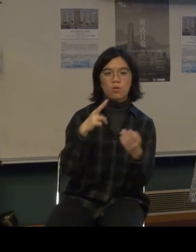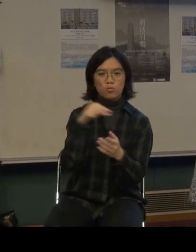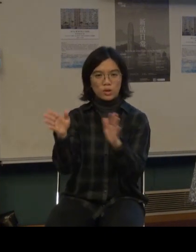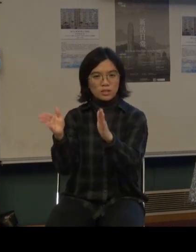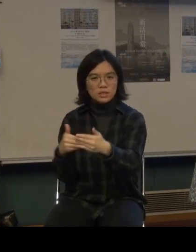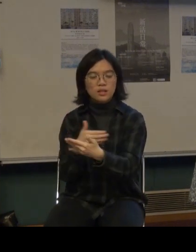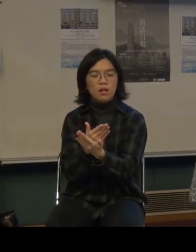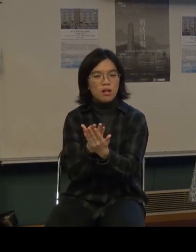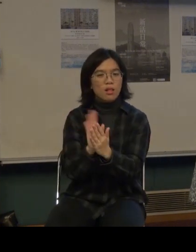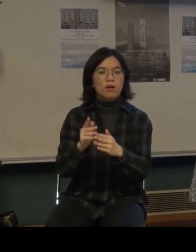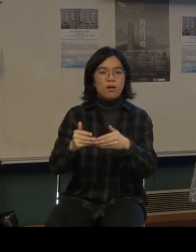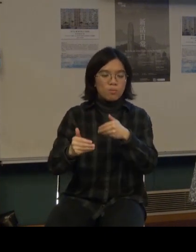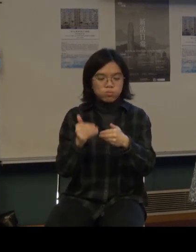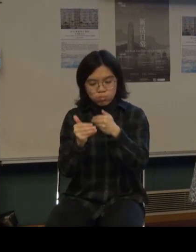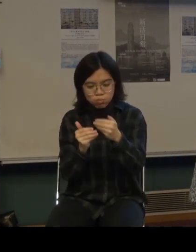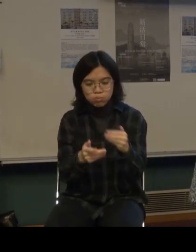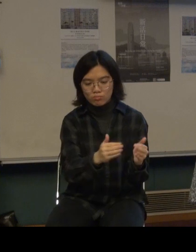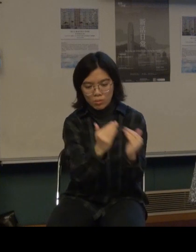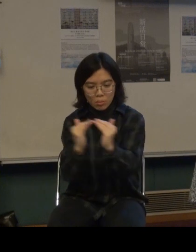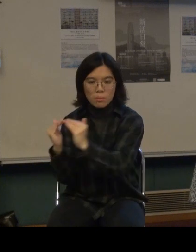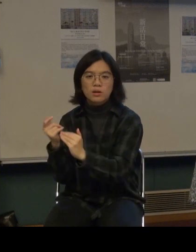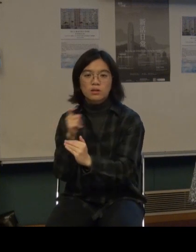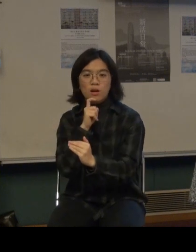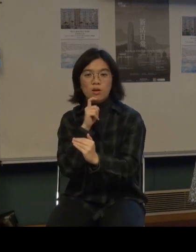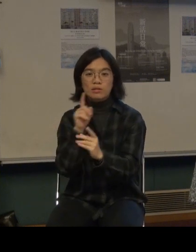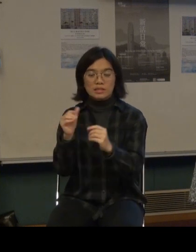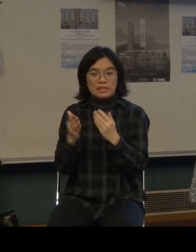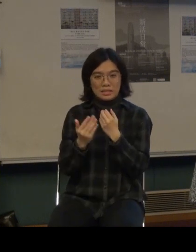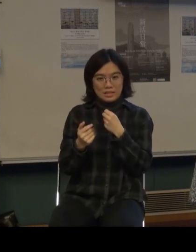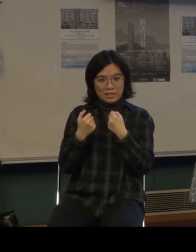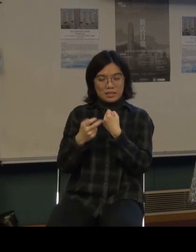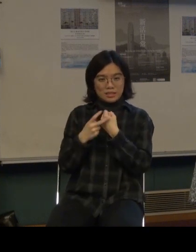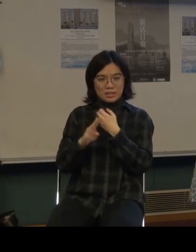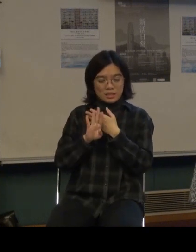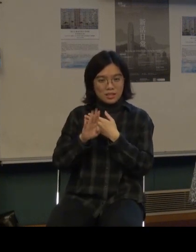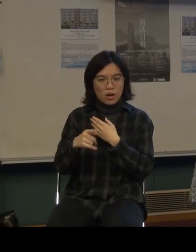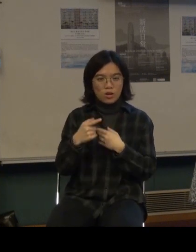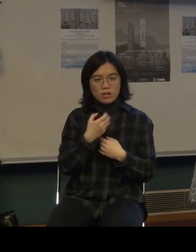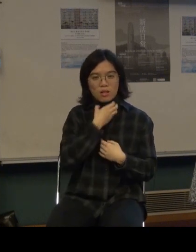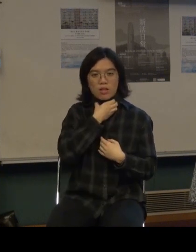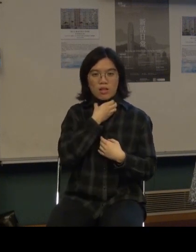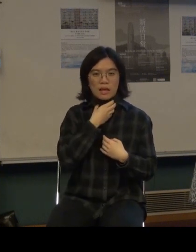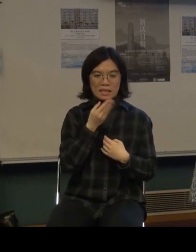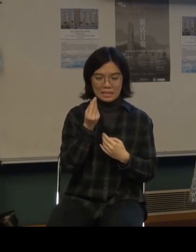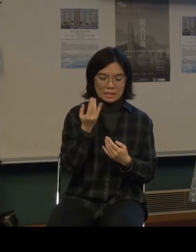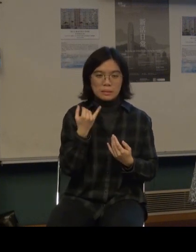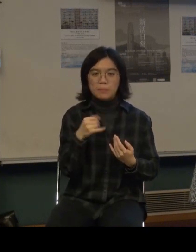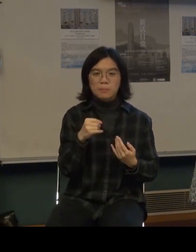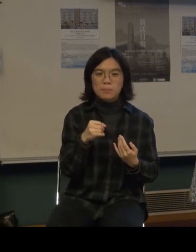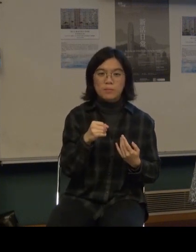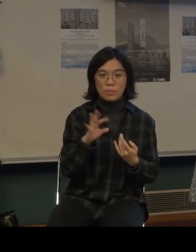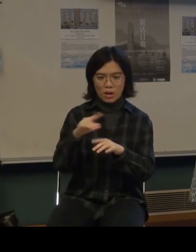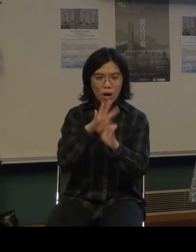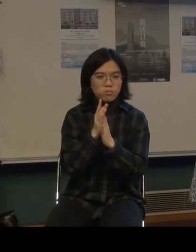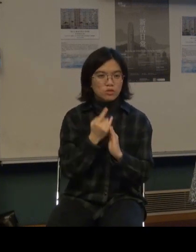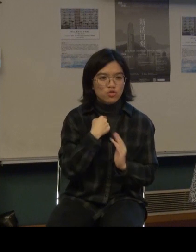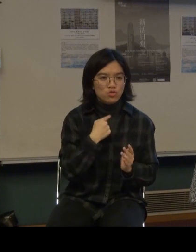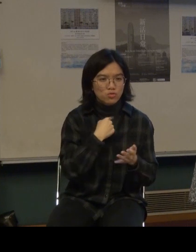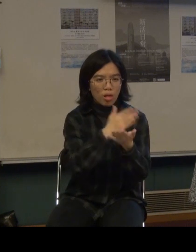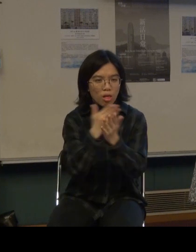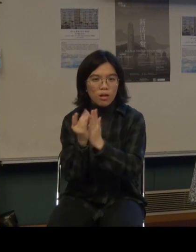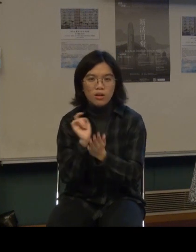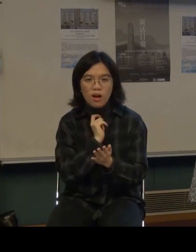咁所以咧喺戰後嘅時候，其實政府就陷入咗一個咁樣嘅困境，錢唔多，需要就係好多啦。